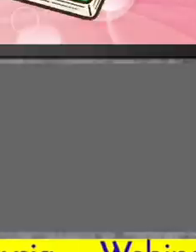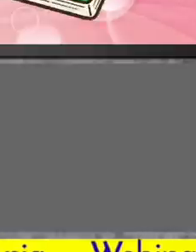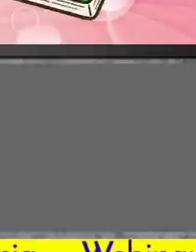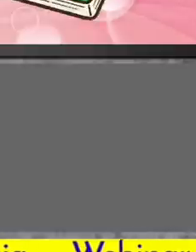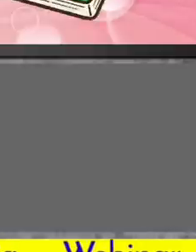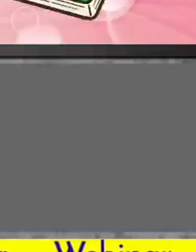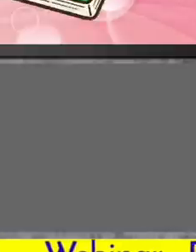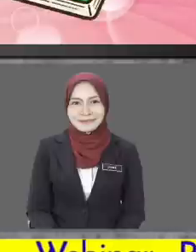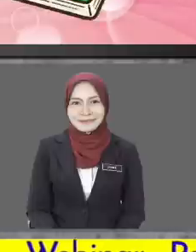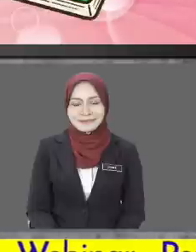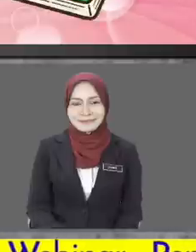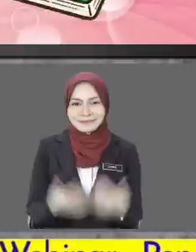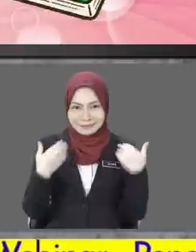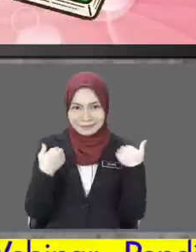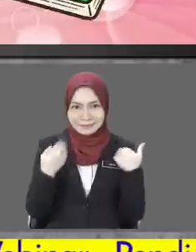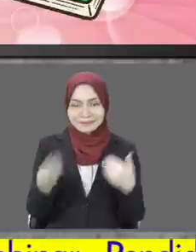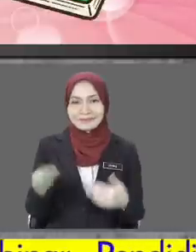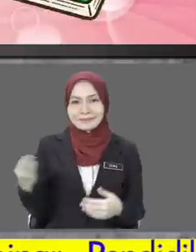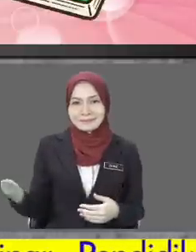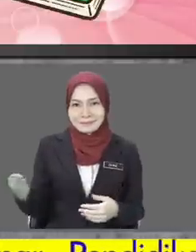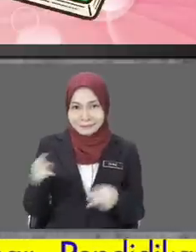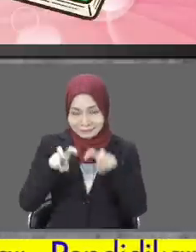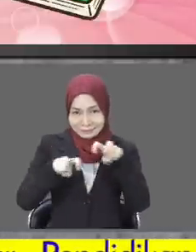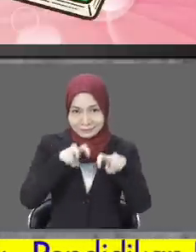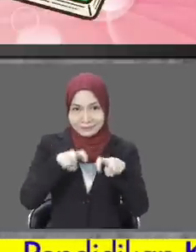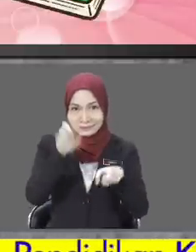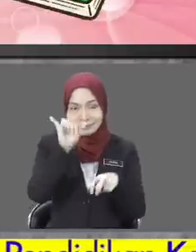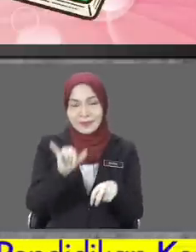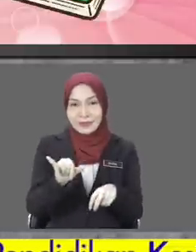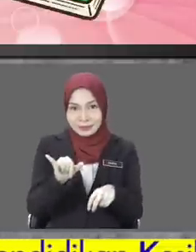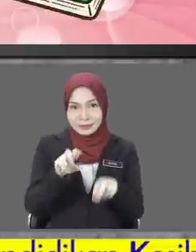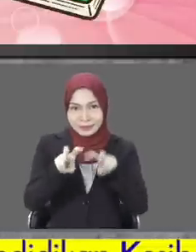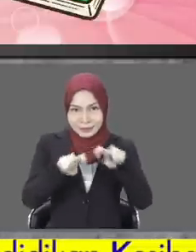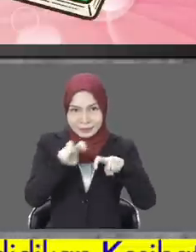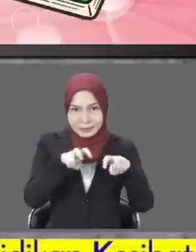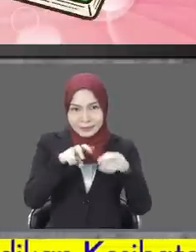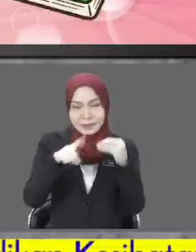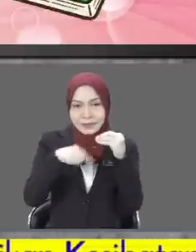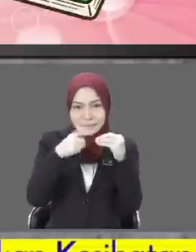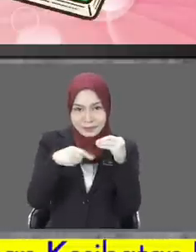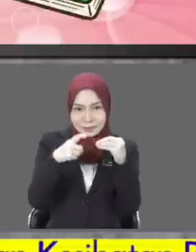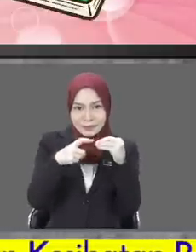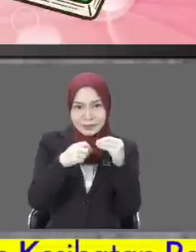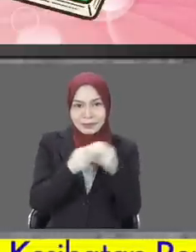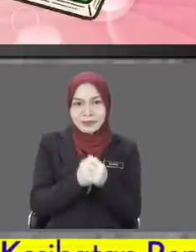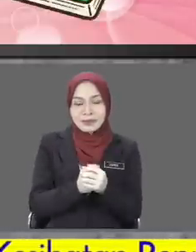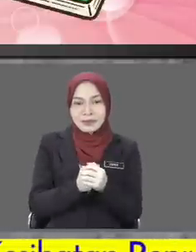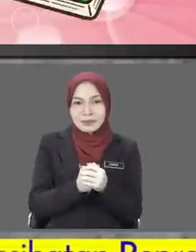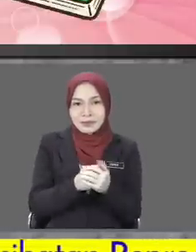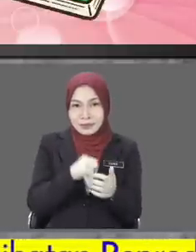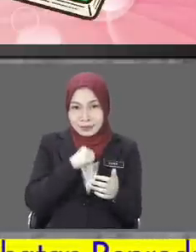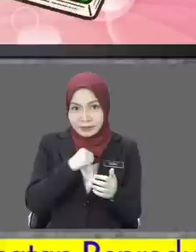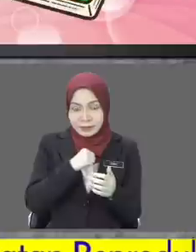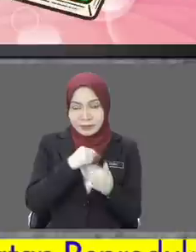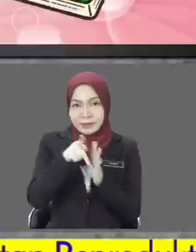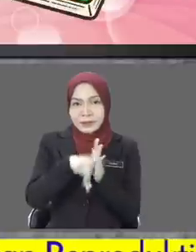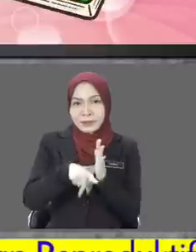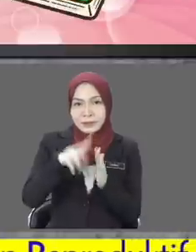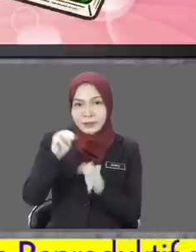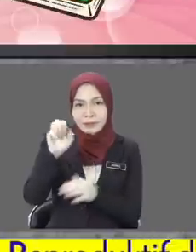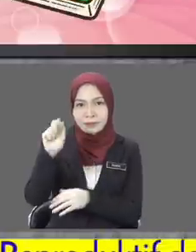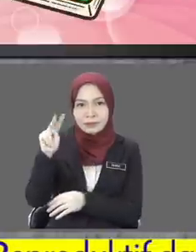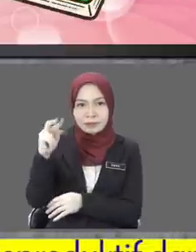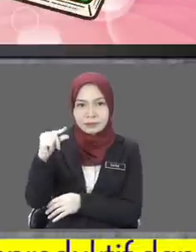terdapat beberapa kajian yang mengkaji mengenai persneliti pemangsa dapatkan kajian pada tahun